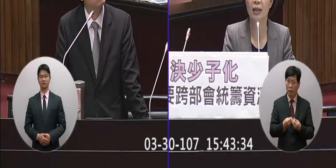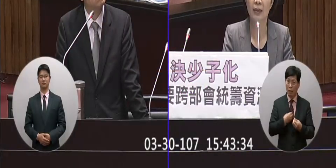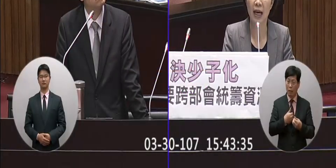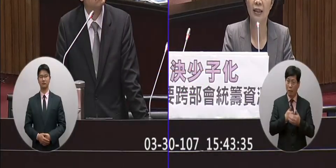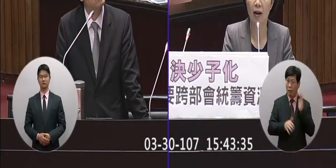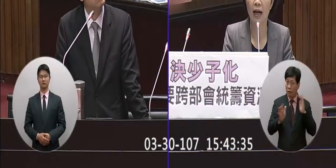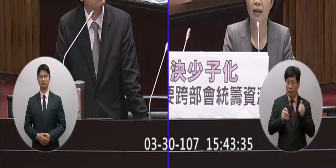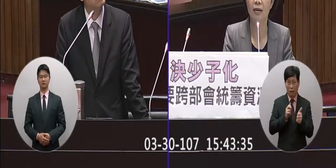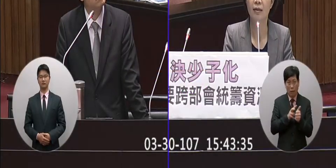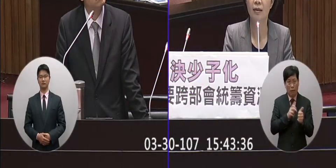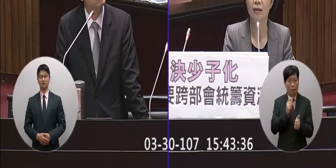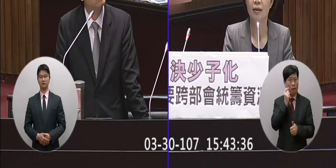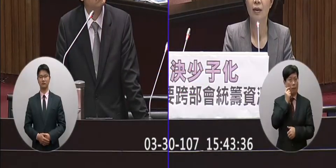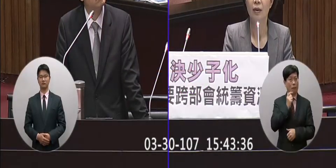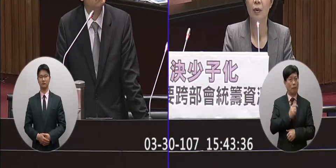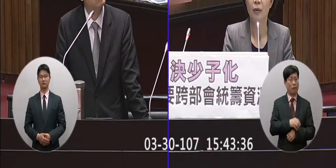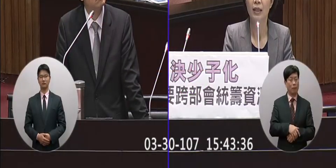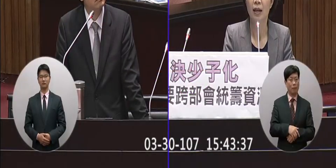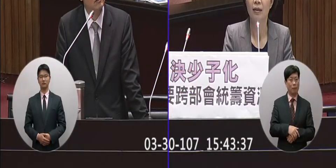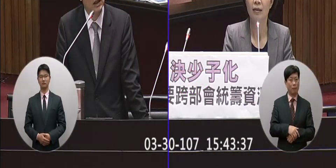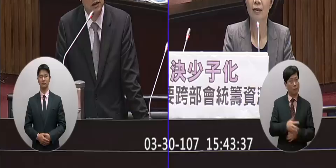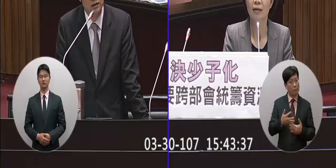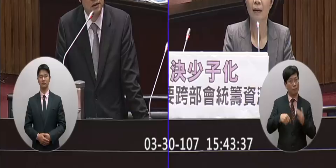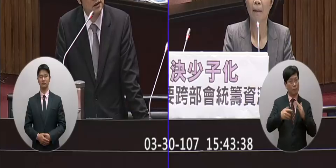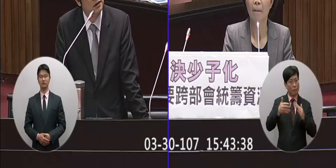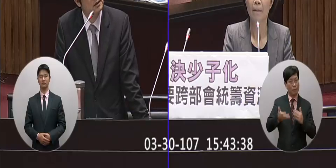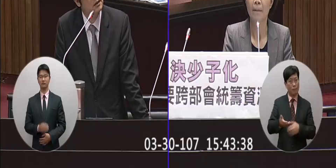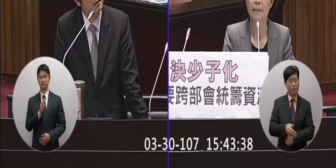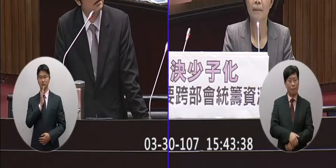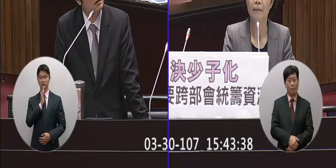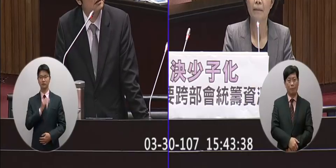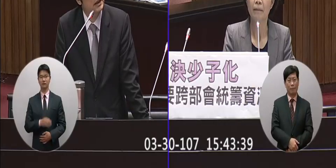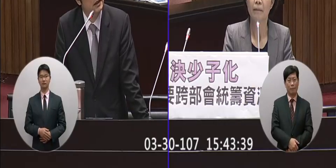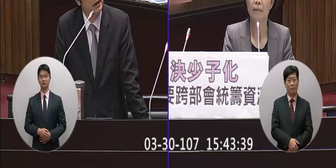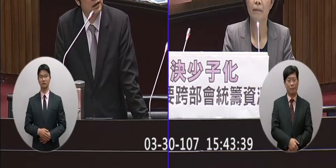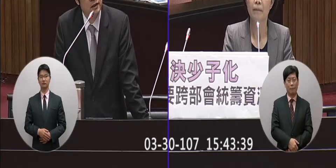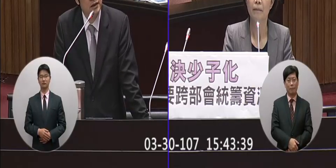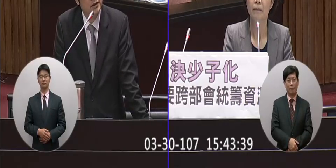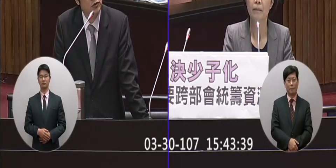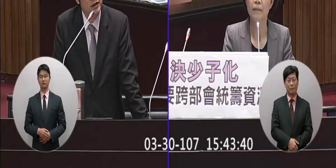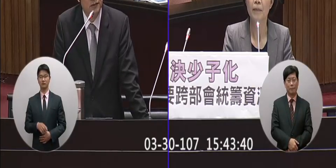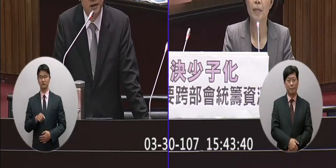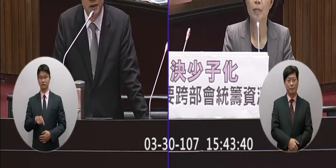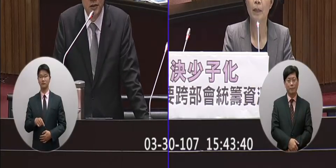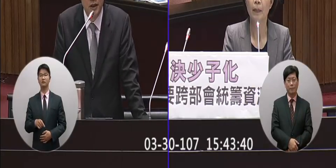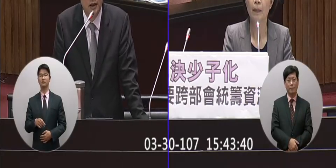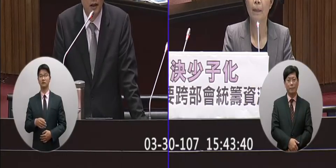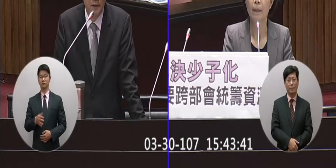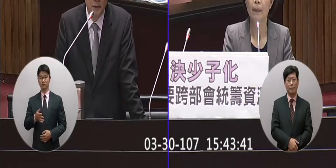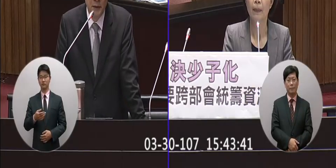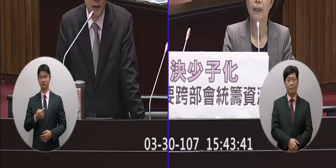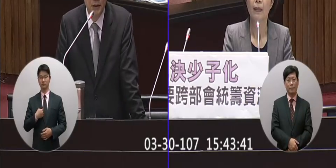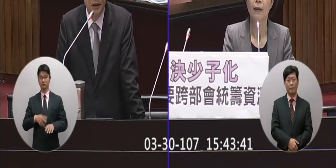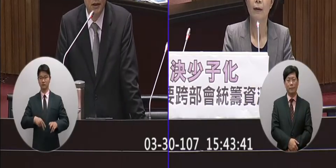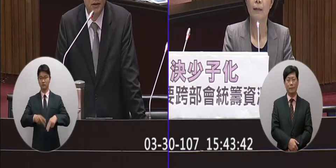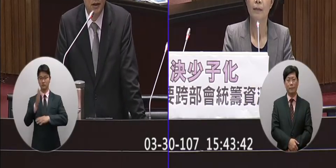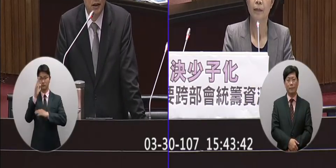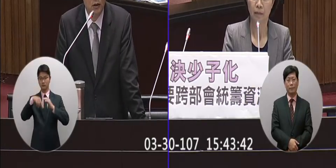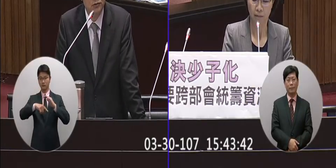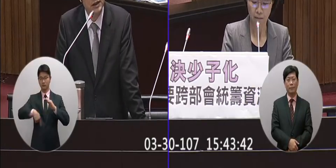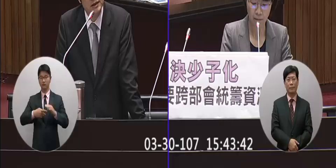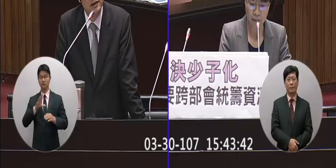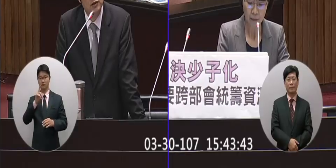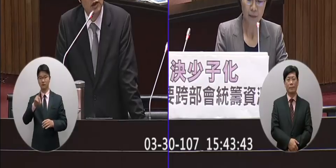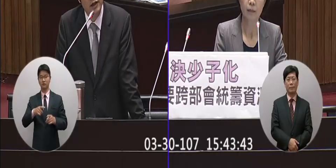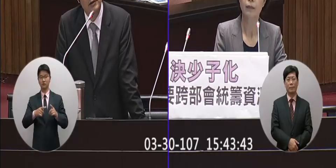生小孩，怎么养小孩？院长， 是这个，这是为什么行政院我们有一个